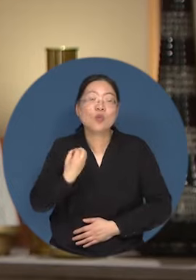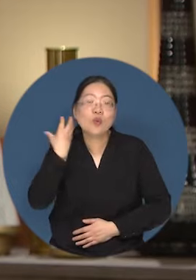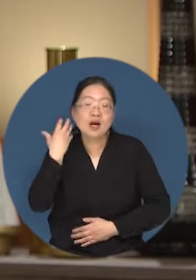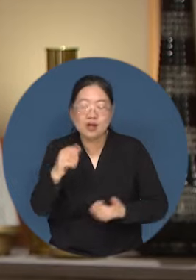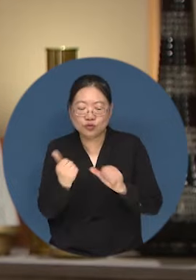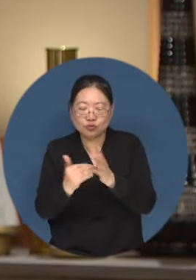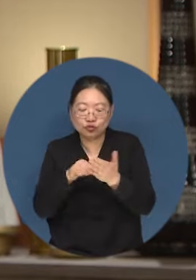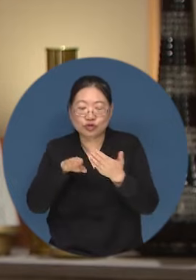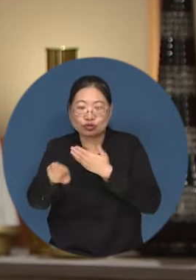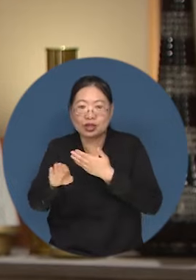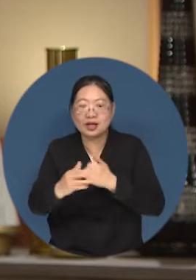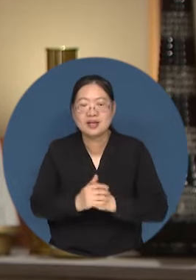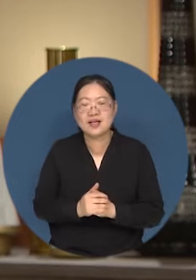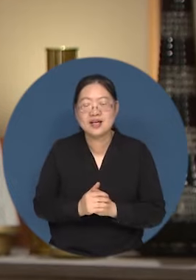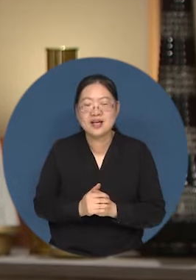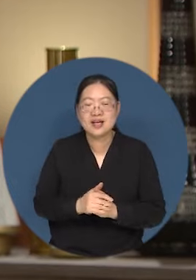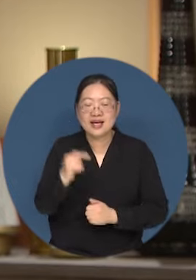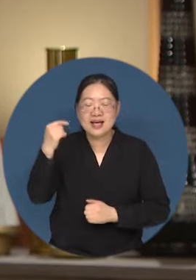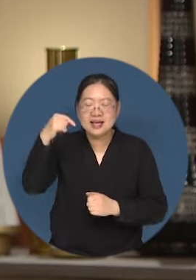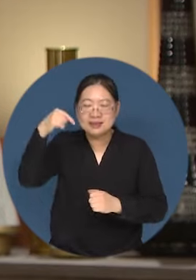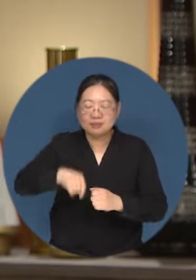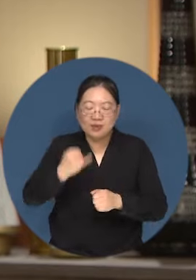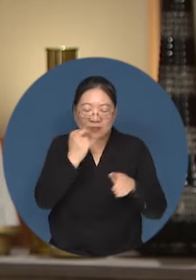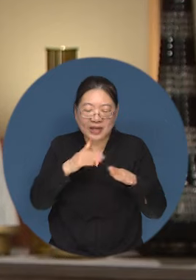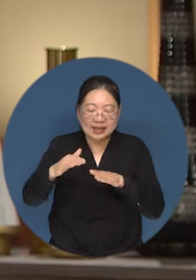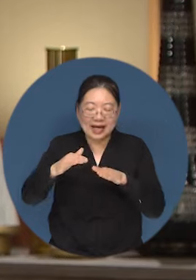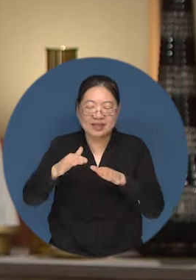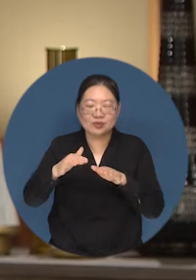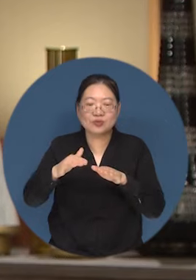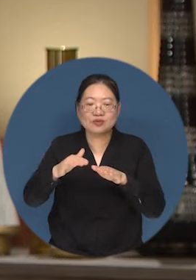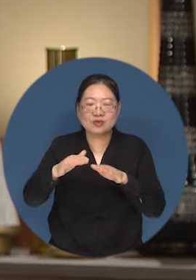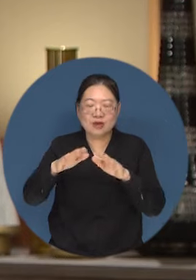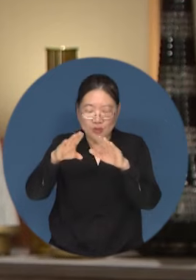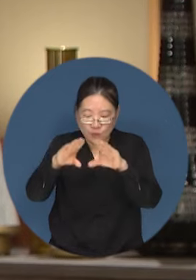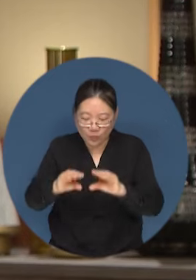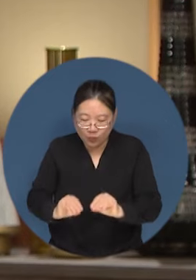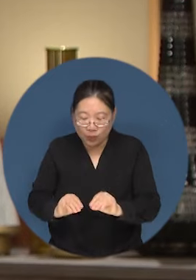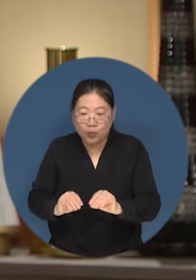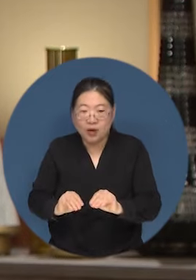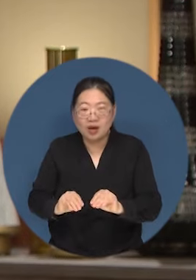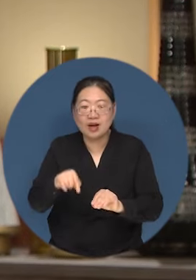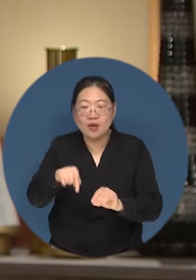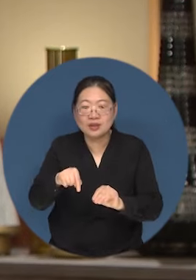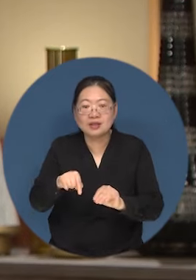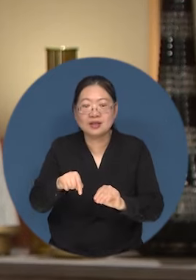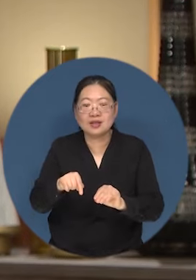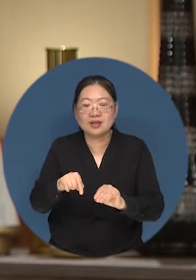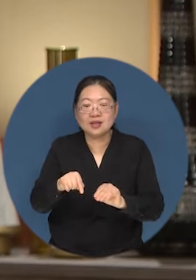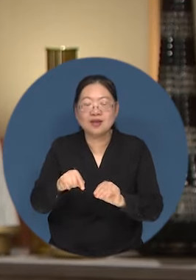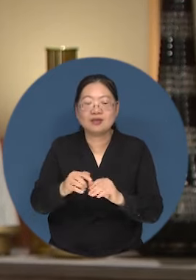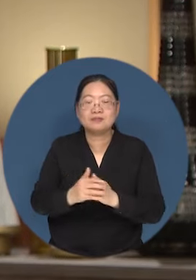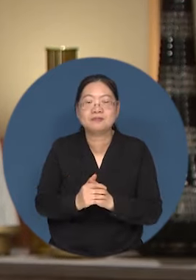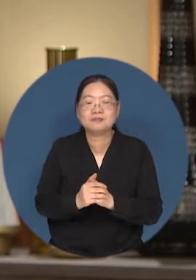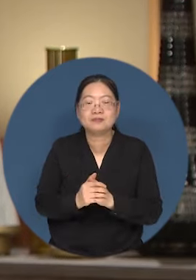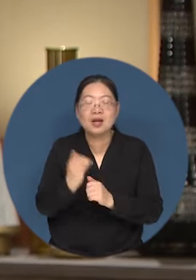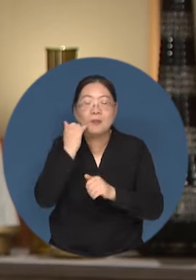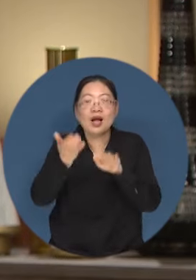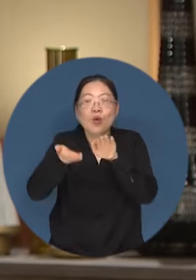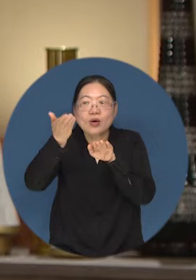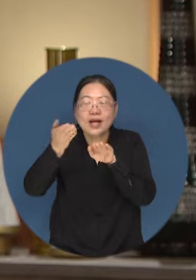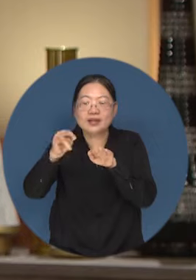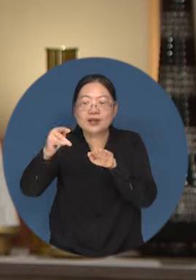고 나면 심해로 가라앉게 되겠죠. 예. 그러면 그 표층의 탄소를 심해로 공급해주는